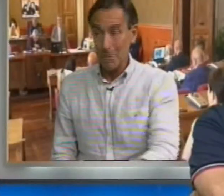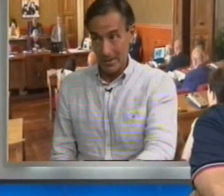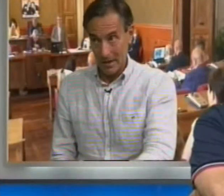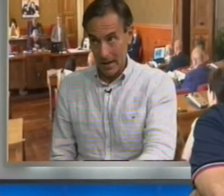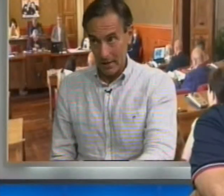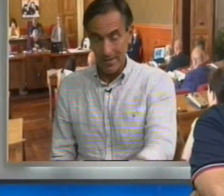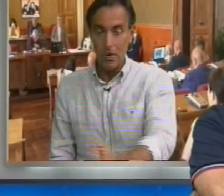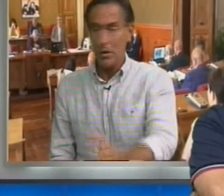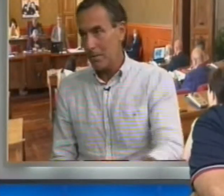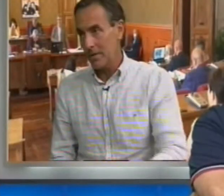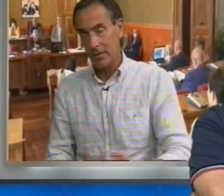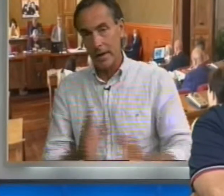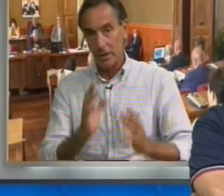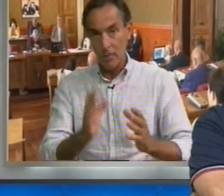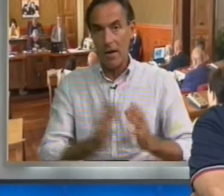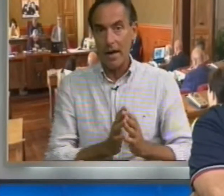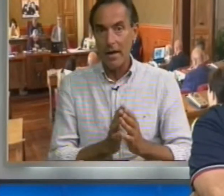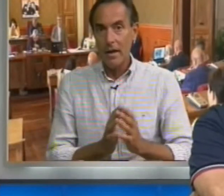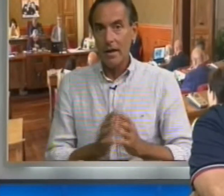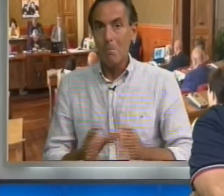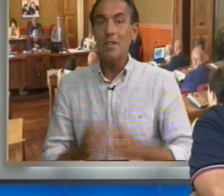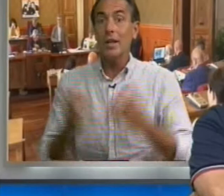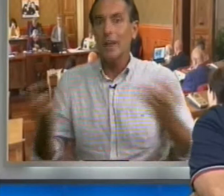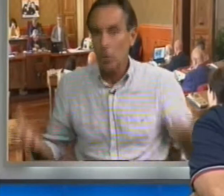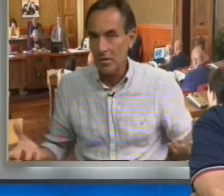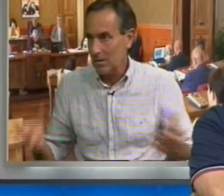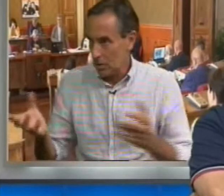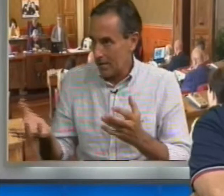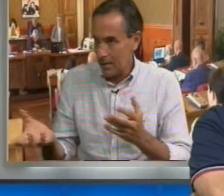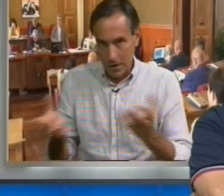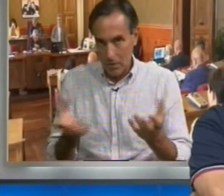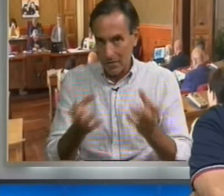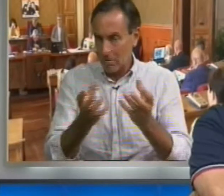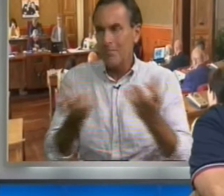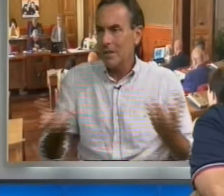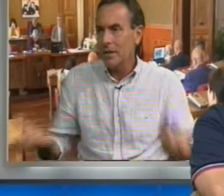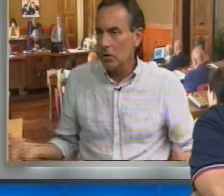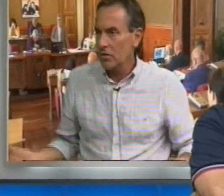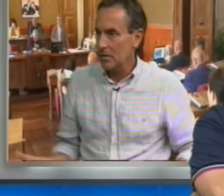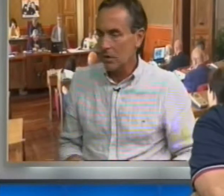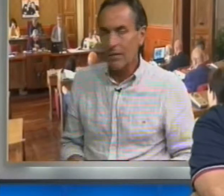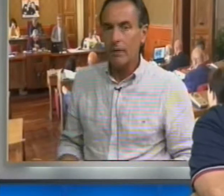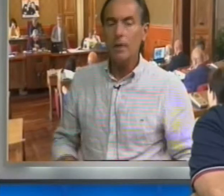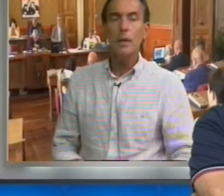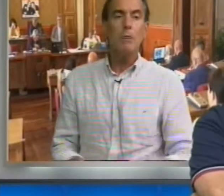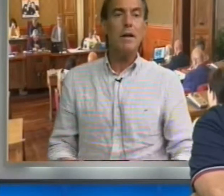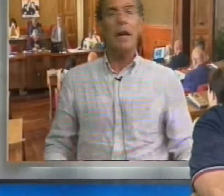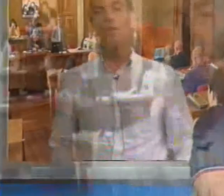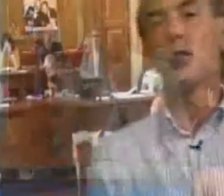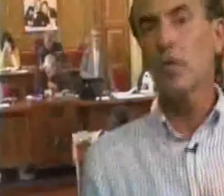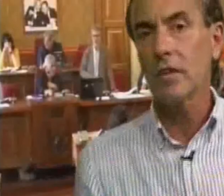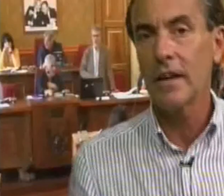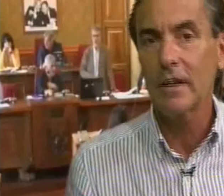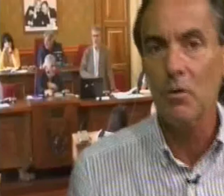non amministrare, se non amministrare ti fa mantenere il consenso che aveva, perché lui adesso sta mantenendo il consenso che aveva, bene,